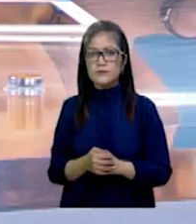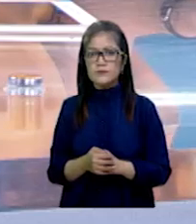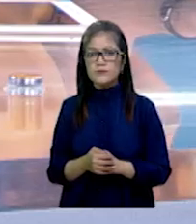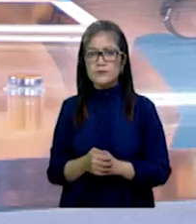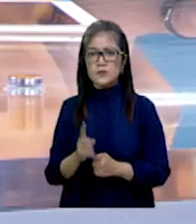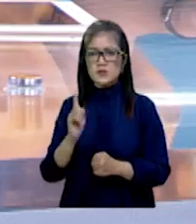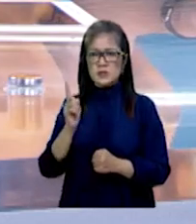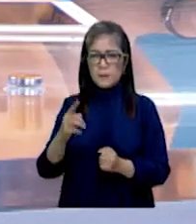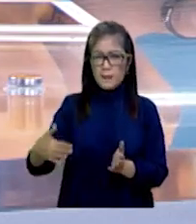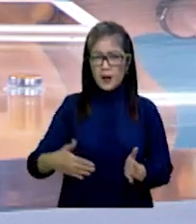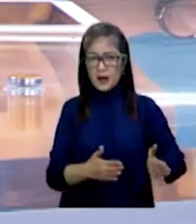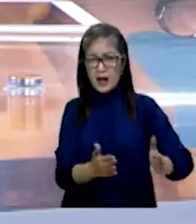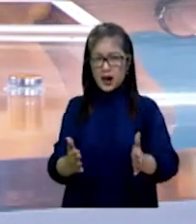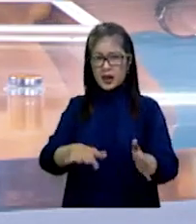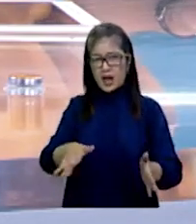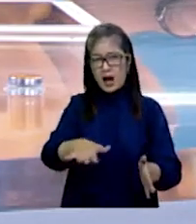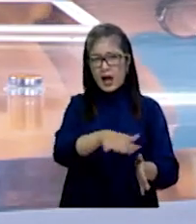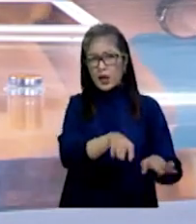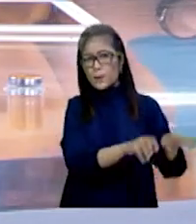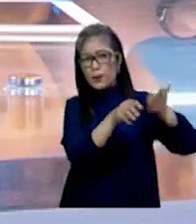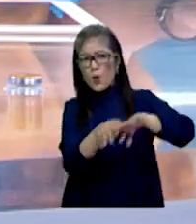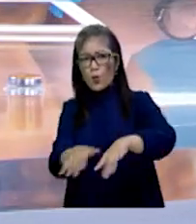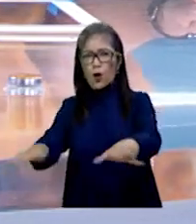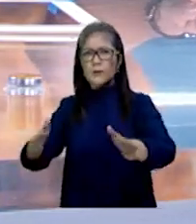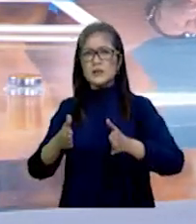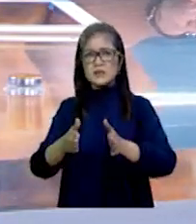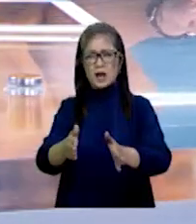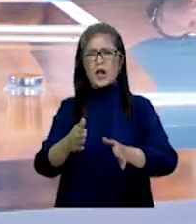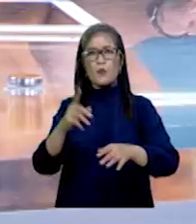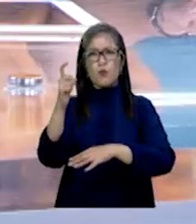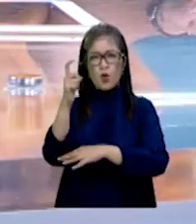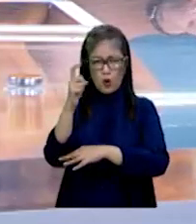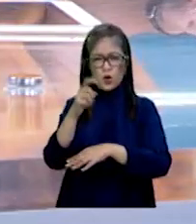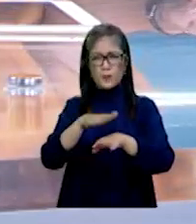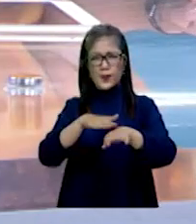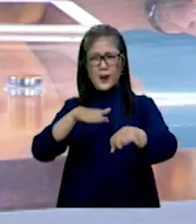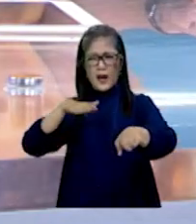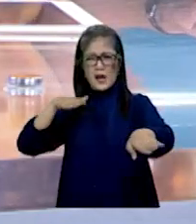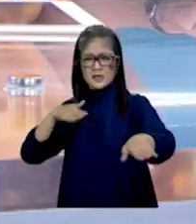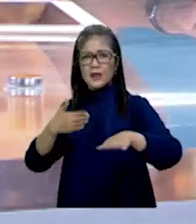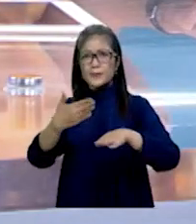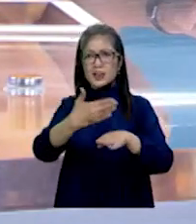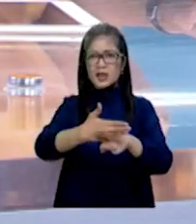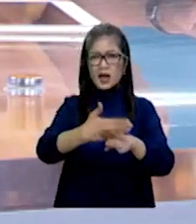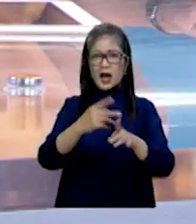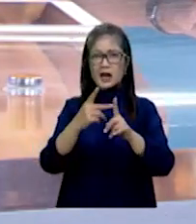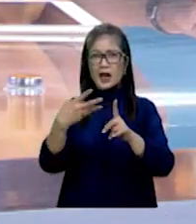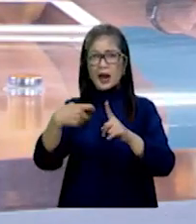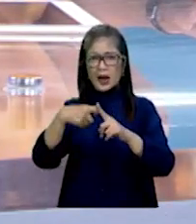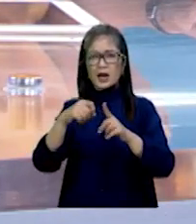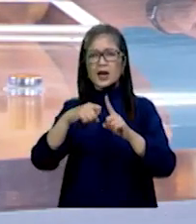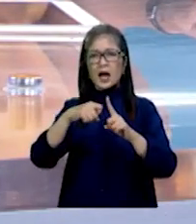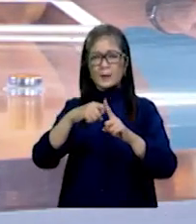Pemirsa, akibat air kali baru yang meluap ke Jalan Raya Bogor, kemacetan terjadi di pertigaan Hek Kramat Jati, Jakarta Timur pagi